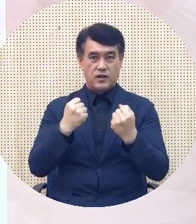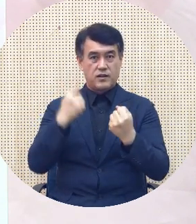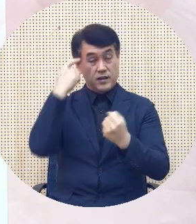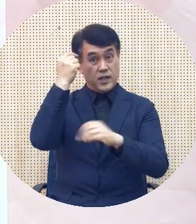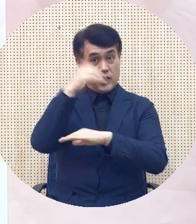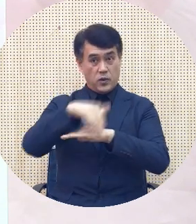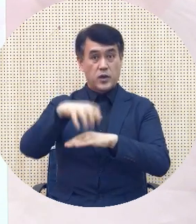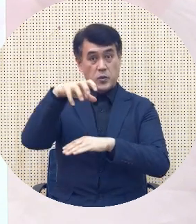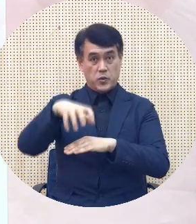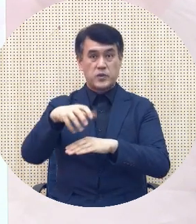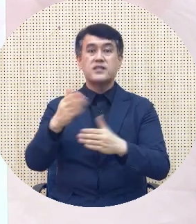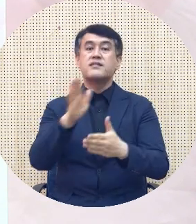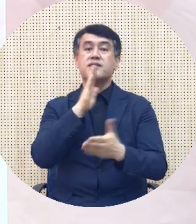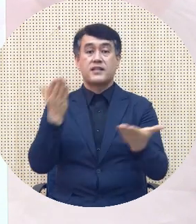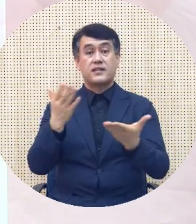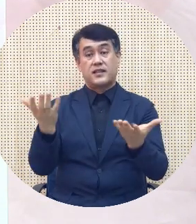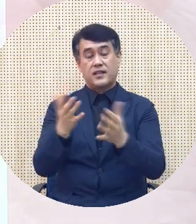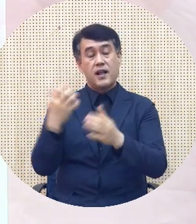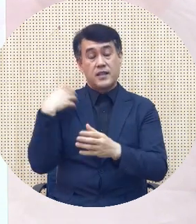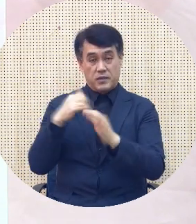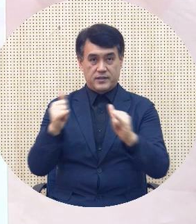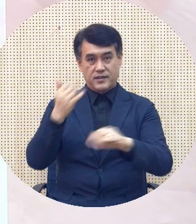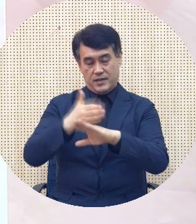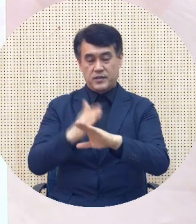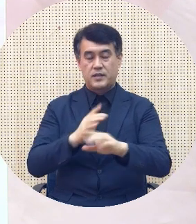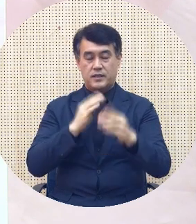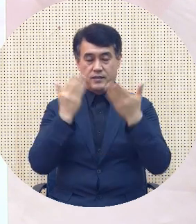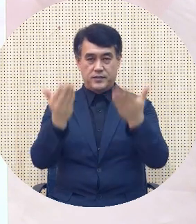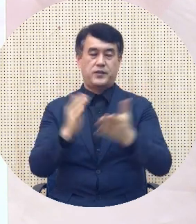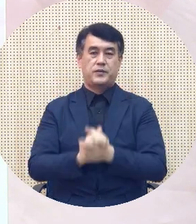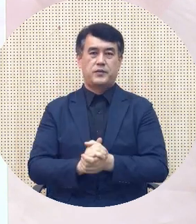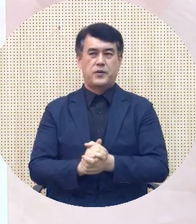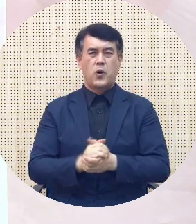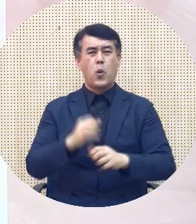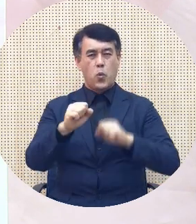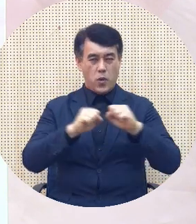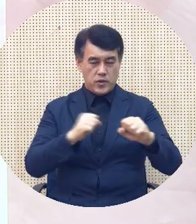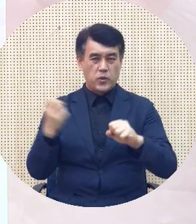선생님들께 감사의 말씀을 전합니다. 그렇게 활동하고 일하시며